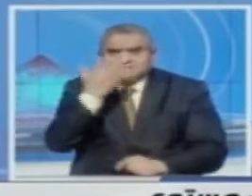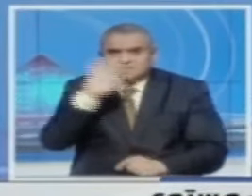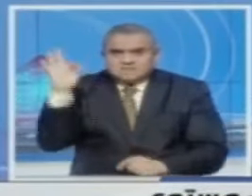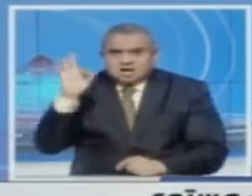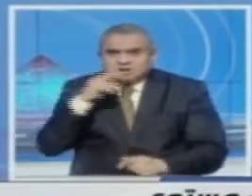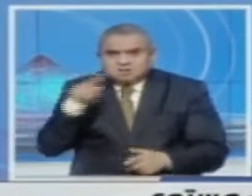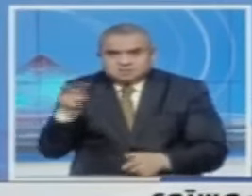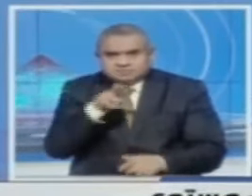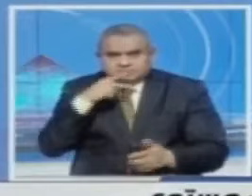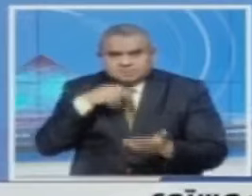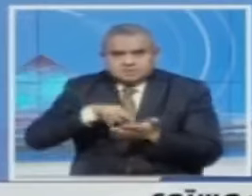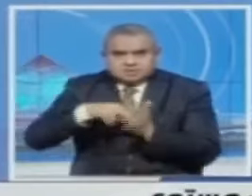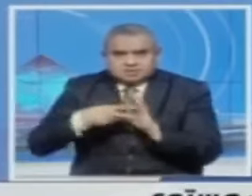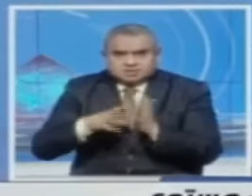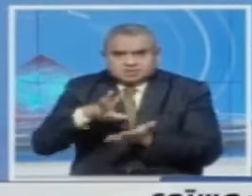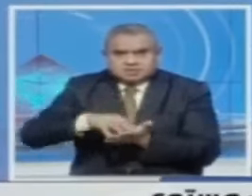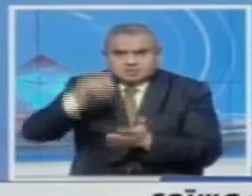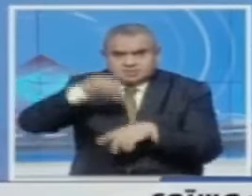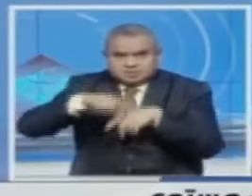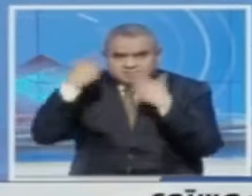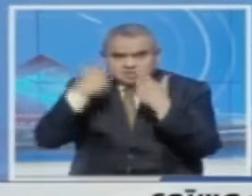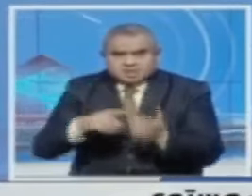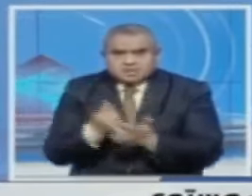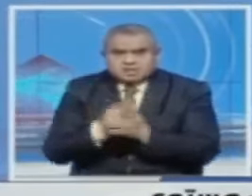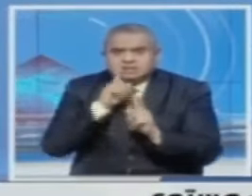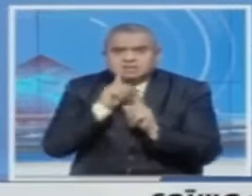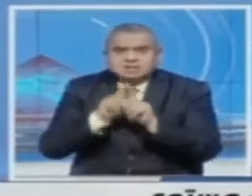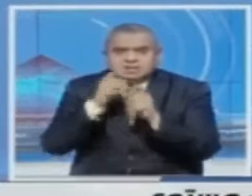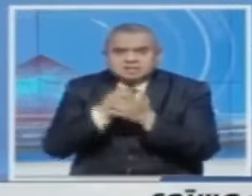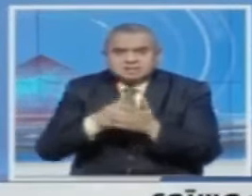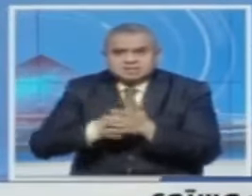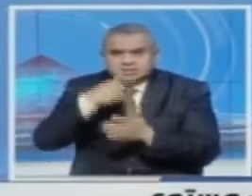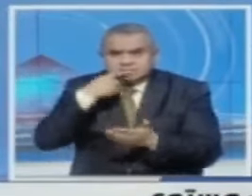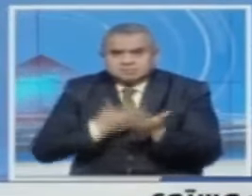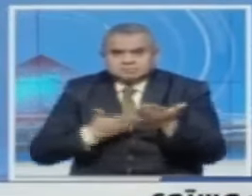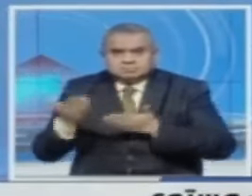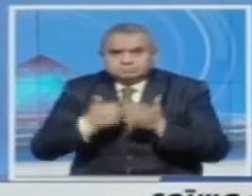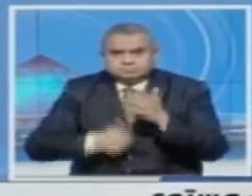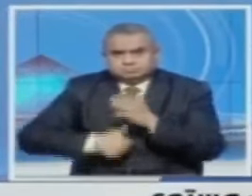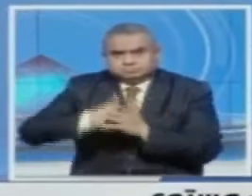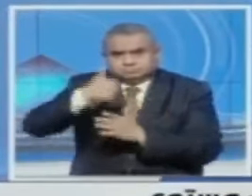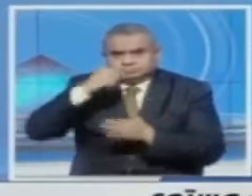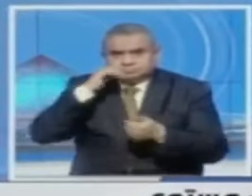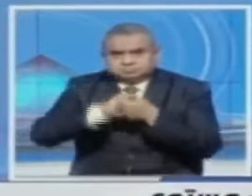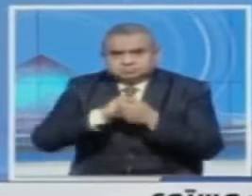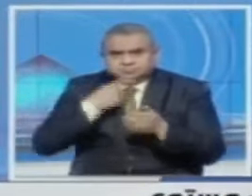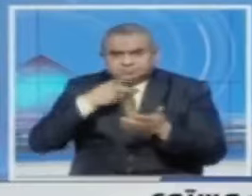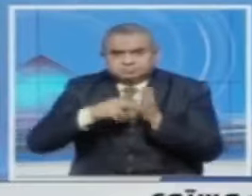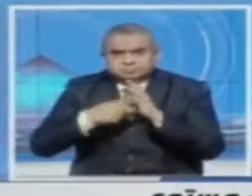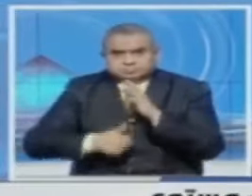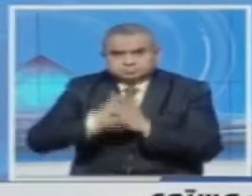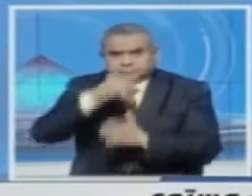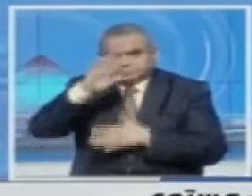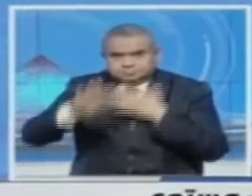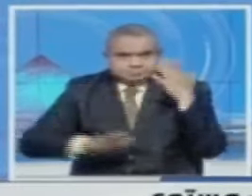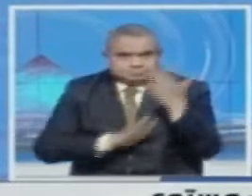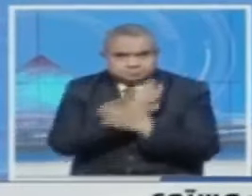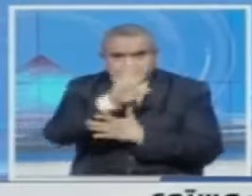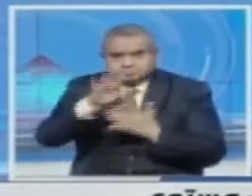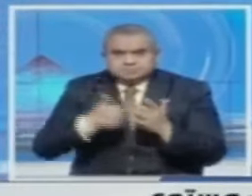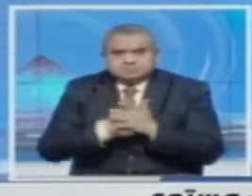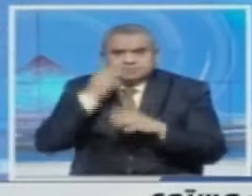الفرنسية كاثرين كولونا في قصر التحرير. صرح شكري بأن المحادثات شهدت توافقا في مختلف القضايا وتطرقت